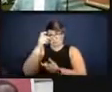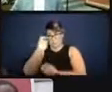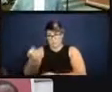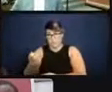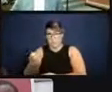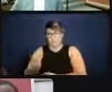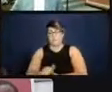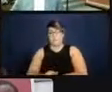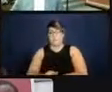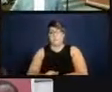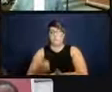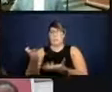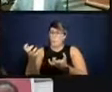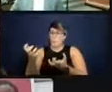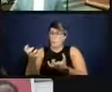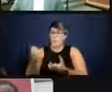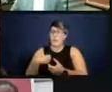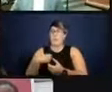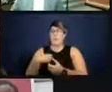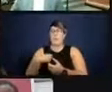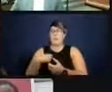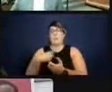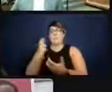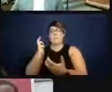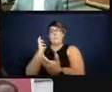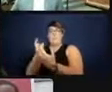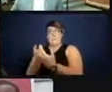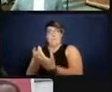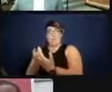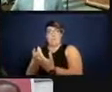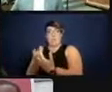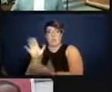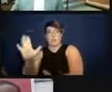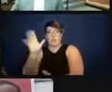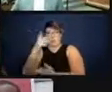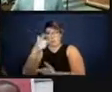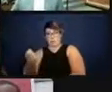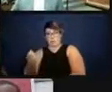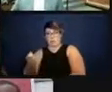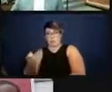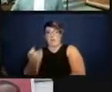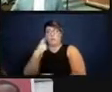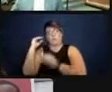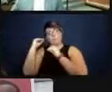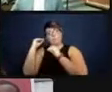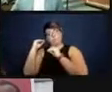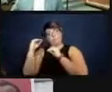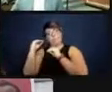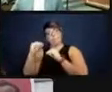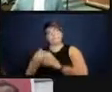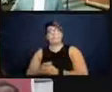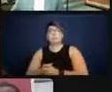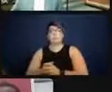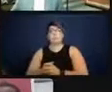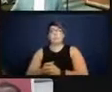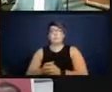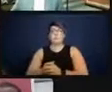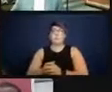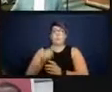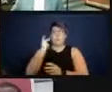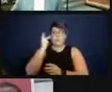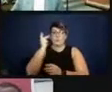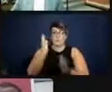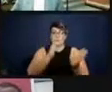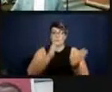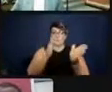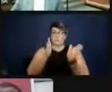ili waweze kuhusishwa vilivyo, waweze kujielewa, waweze kuelewa talanta zao, na waone jinsi